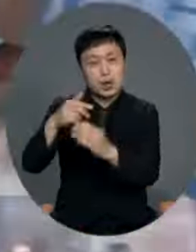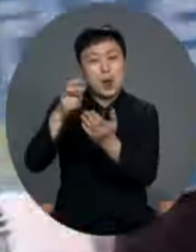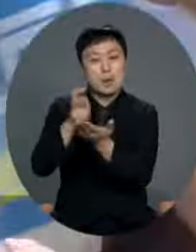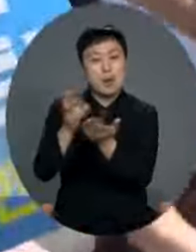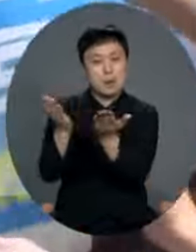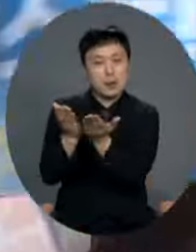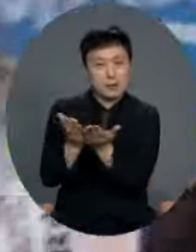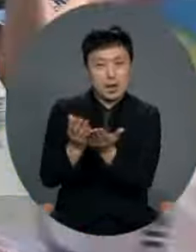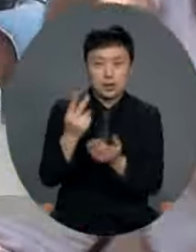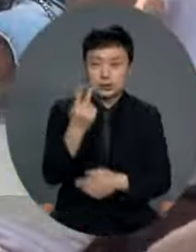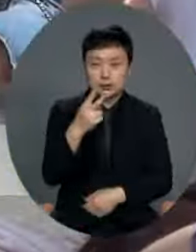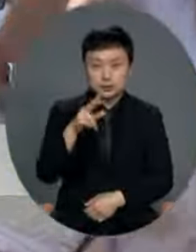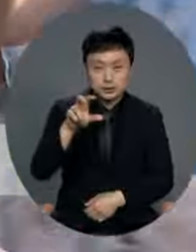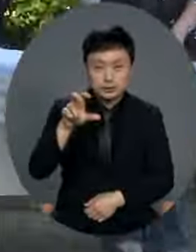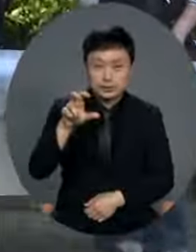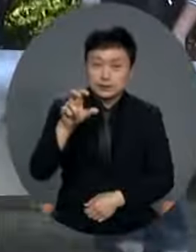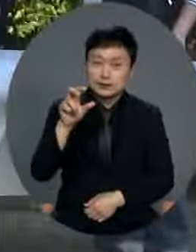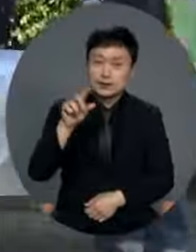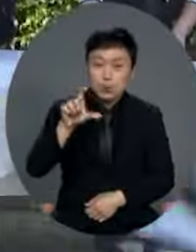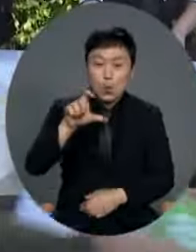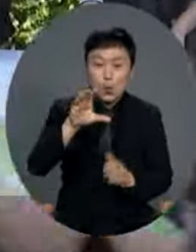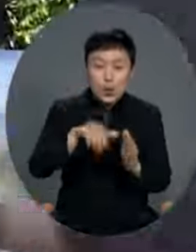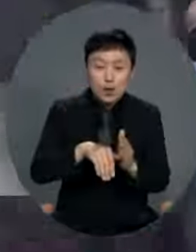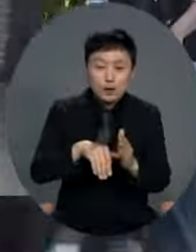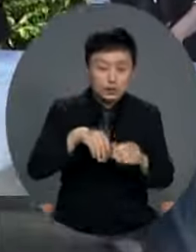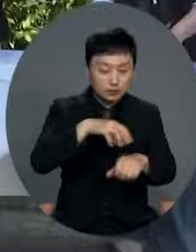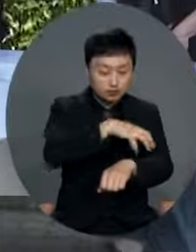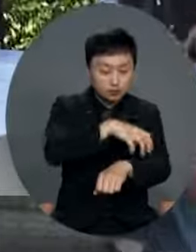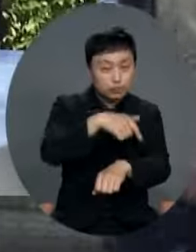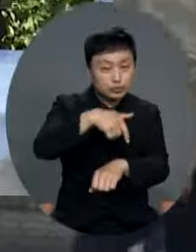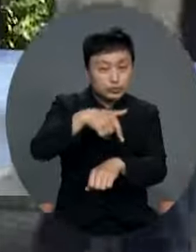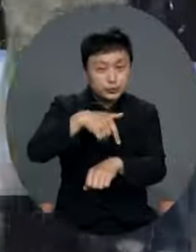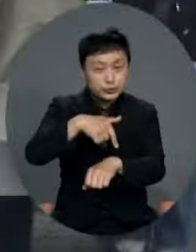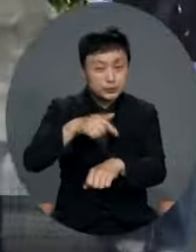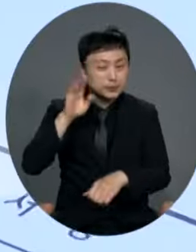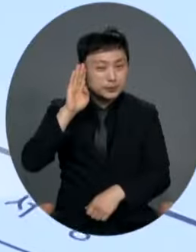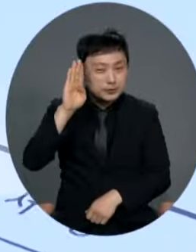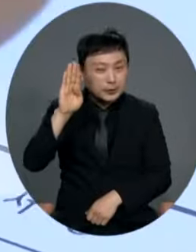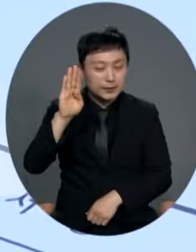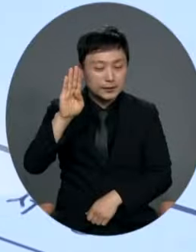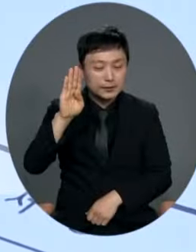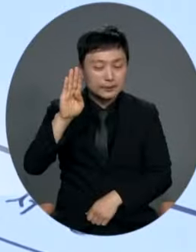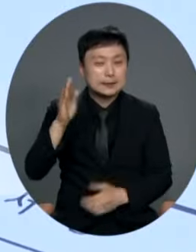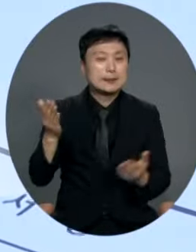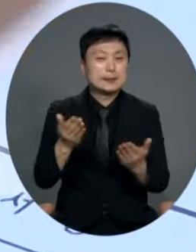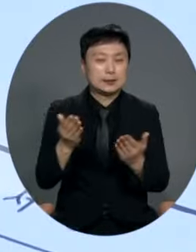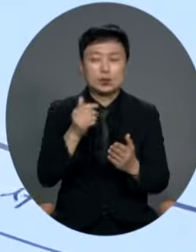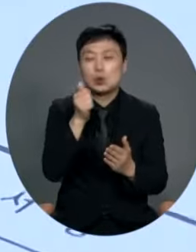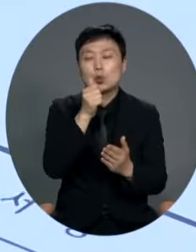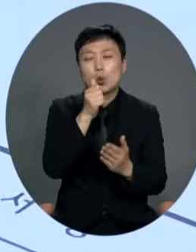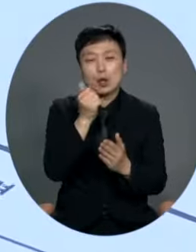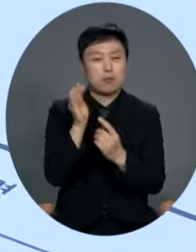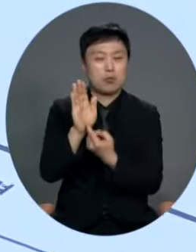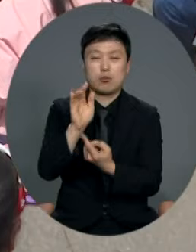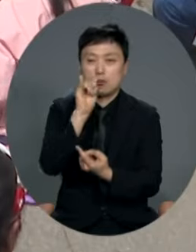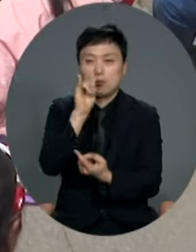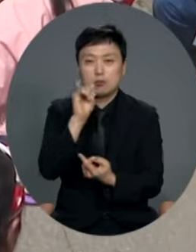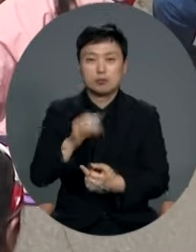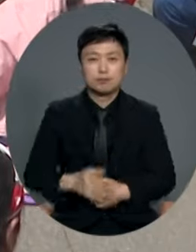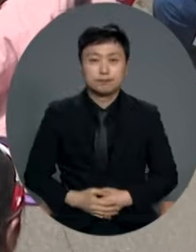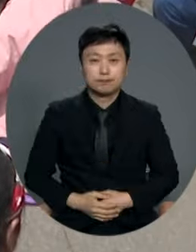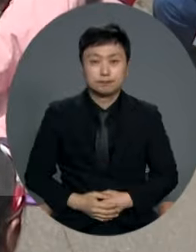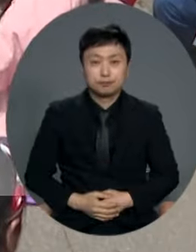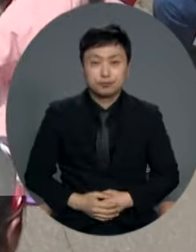2015년에는 고용노동부에서 문신사를 미래 유망 직종 가운데 하나로 선정하기도 했습니다.